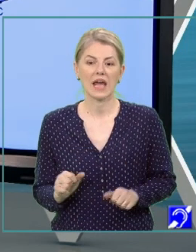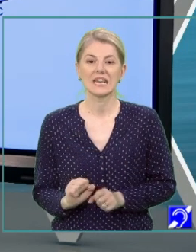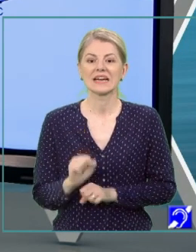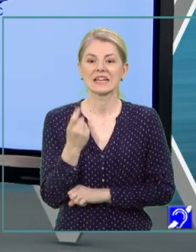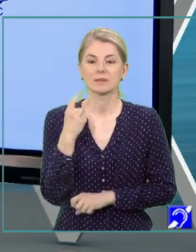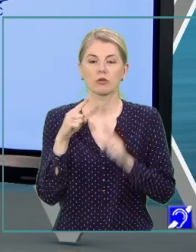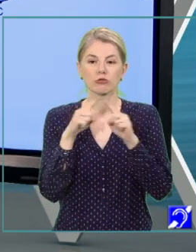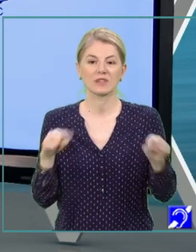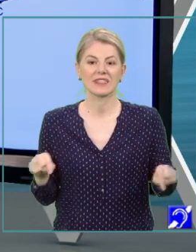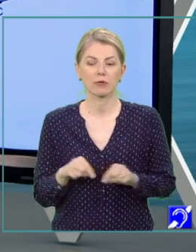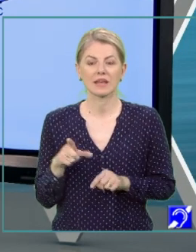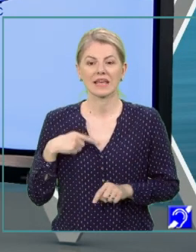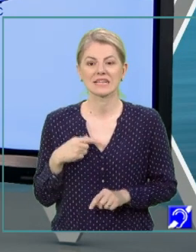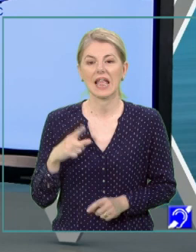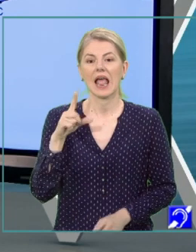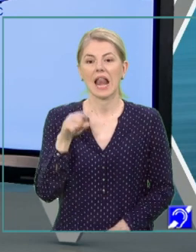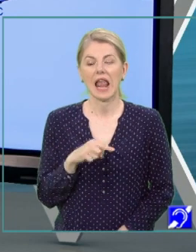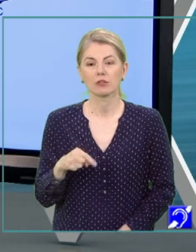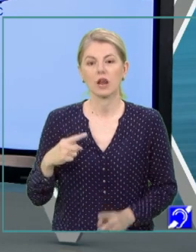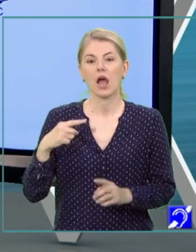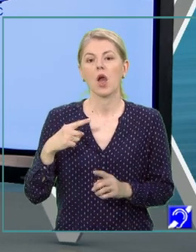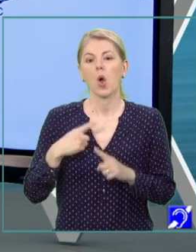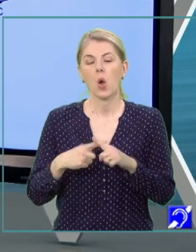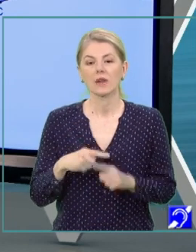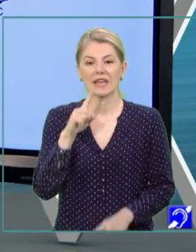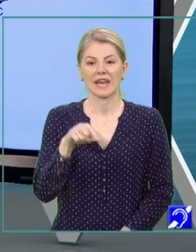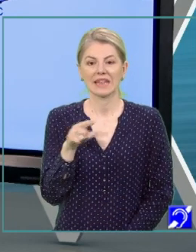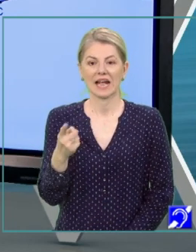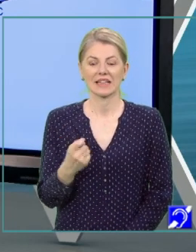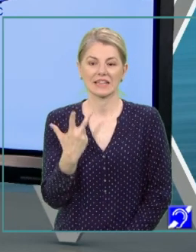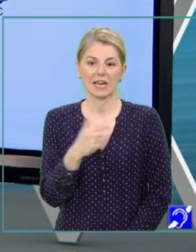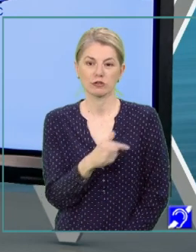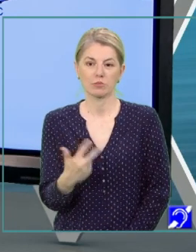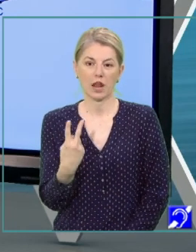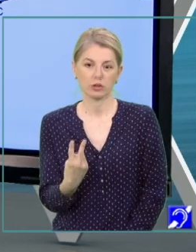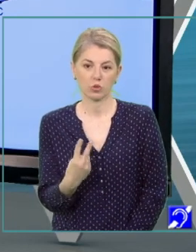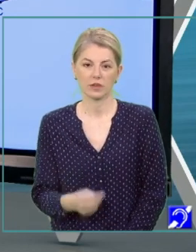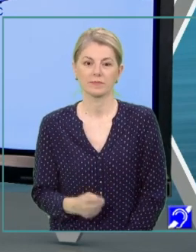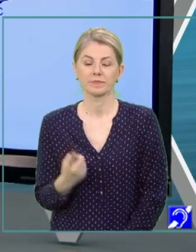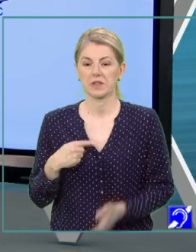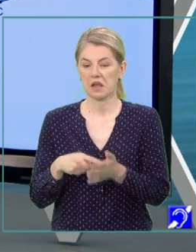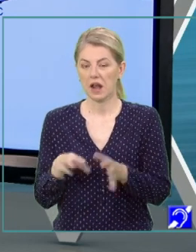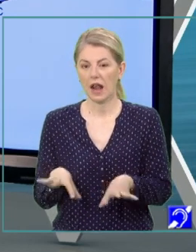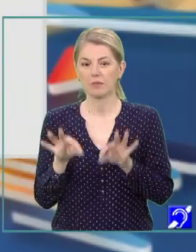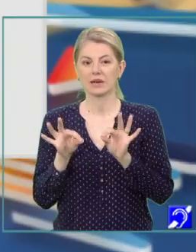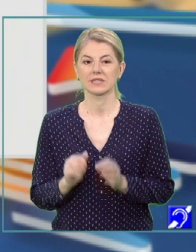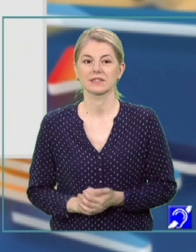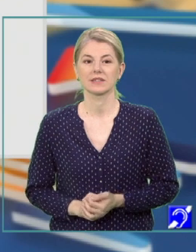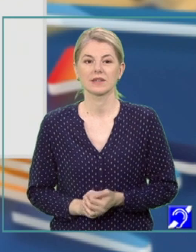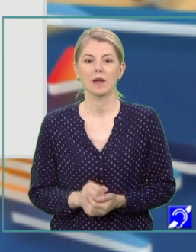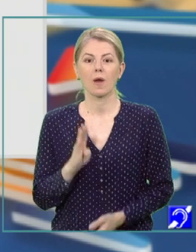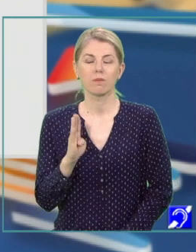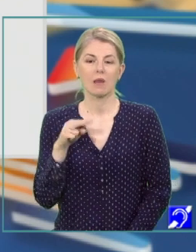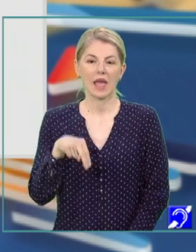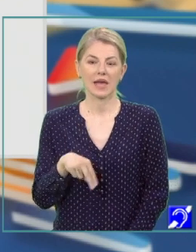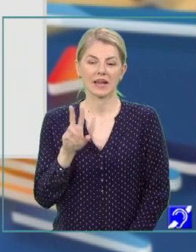într-un triunghi echilateral este latura unui radical din 3 supra 2. Și iată că l-am găsit pe